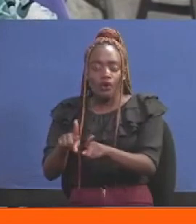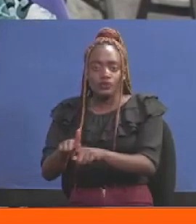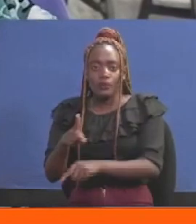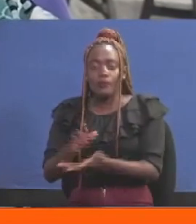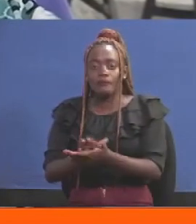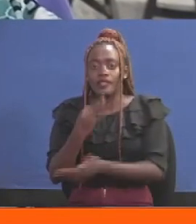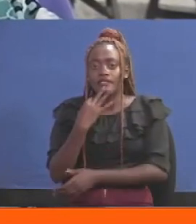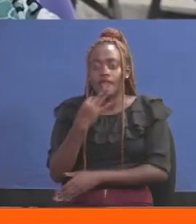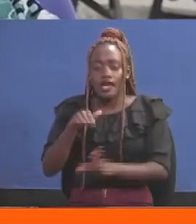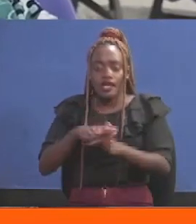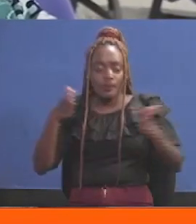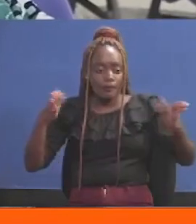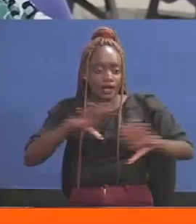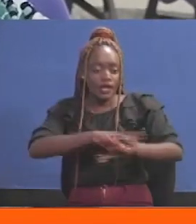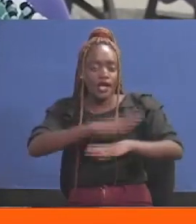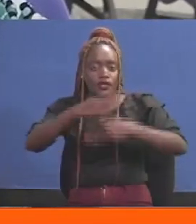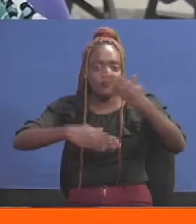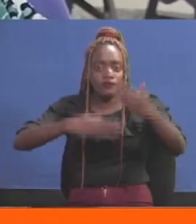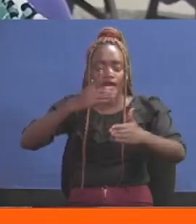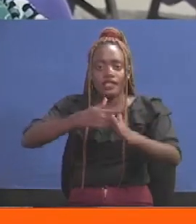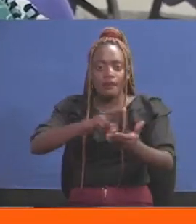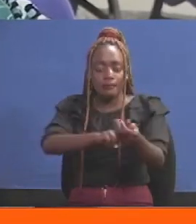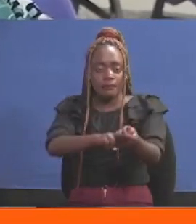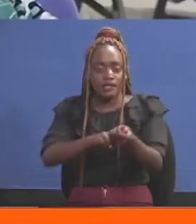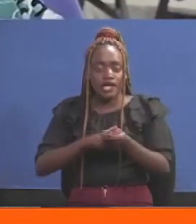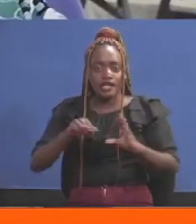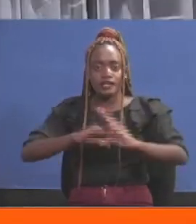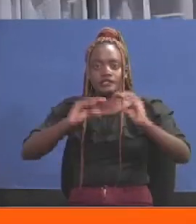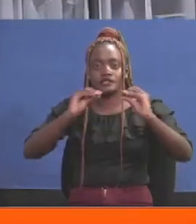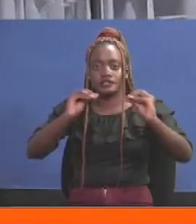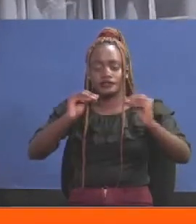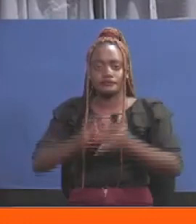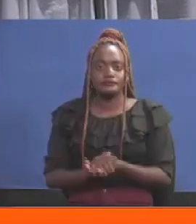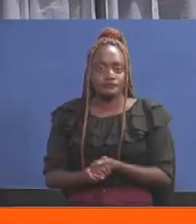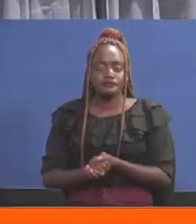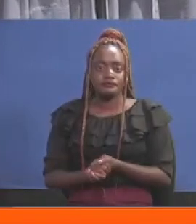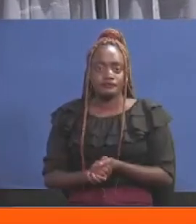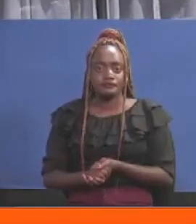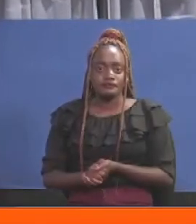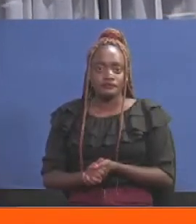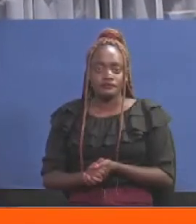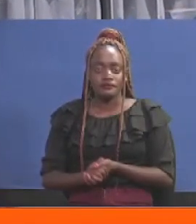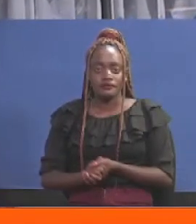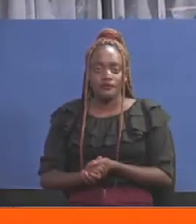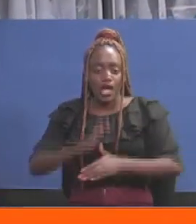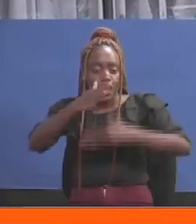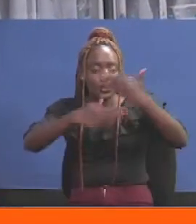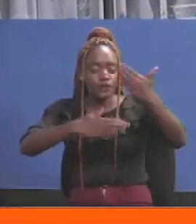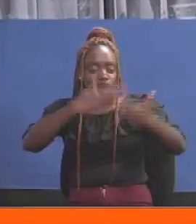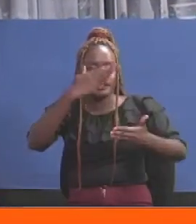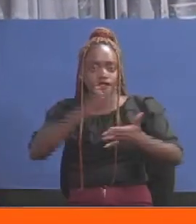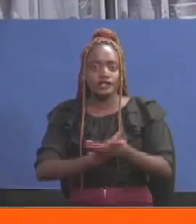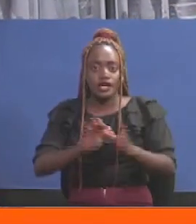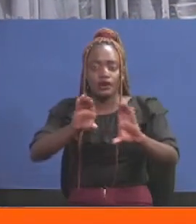waathiriwa 130 wa upanuzi wa ardhi ya chuo hicho wakishiriki mafunzo hayo. This is part of Mama Ngina